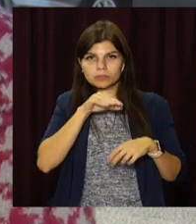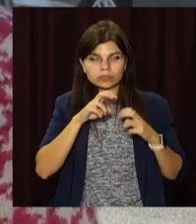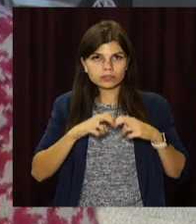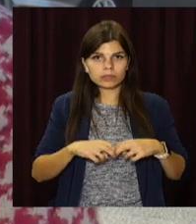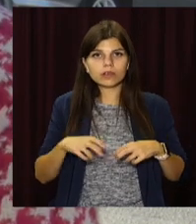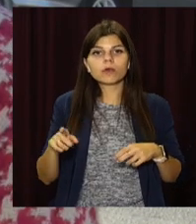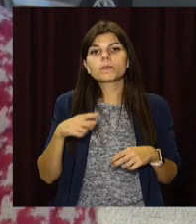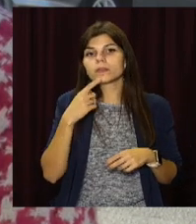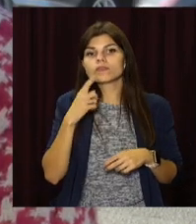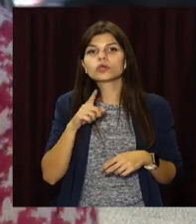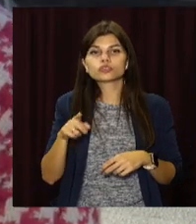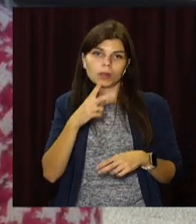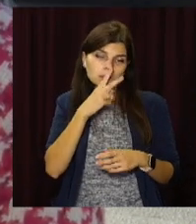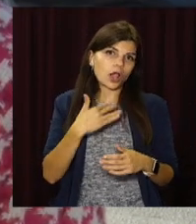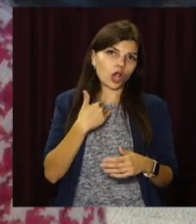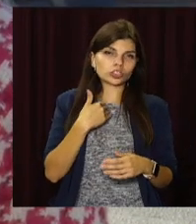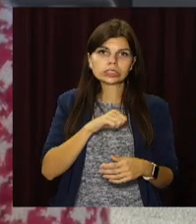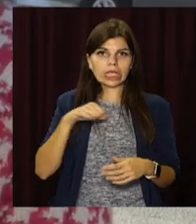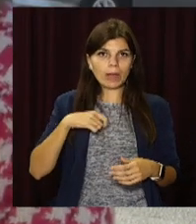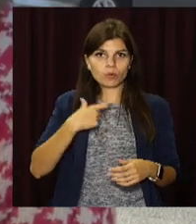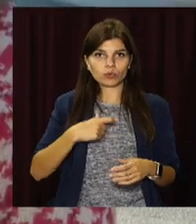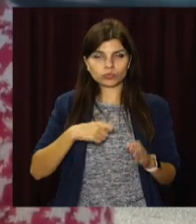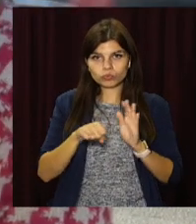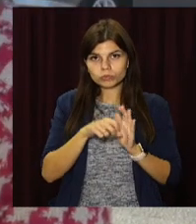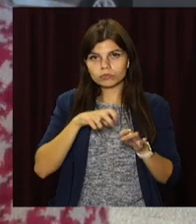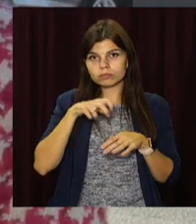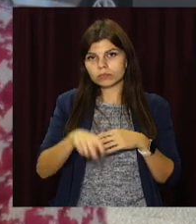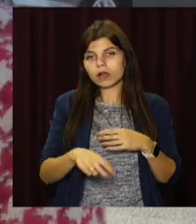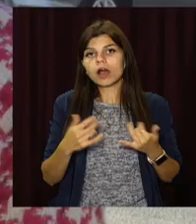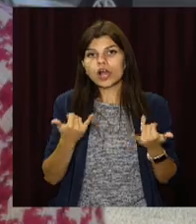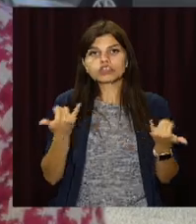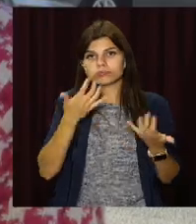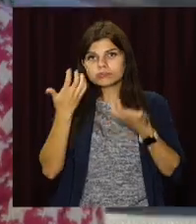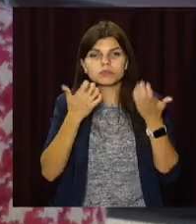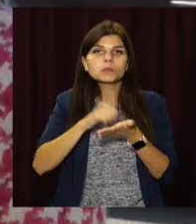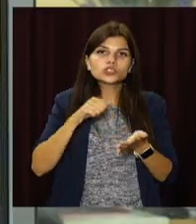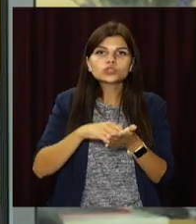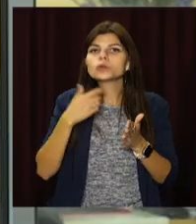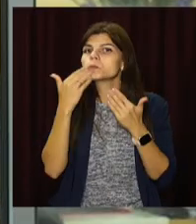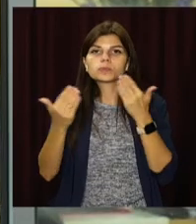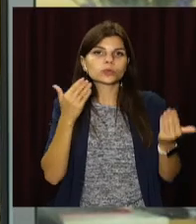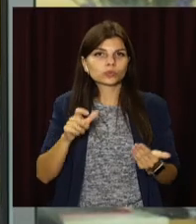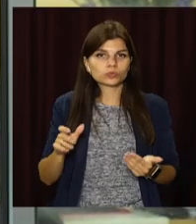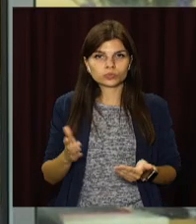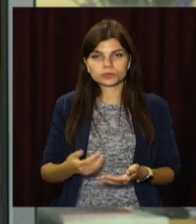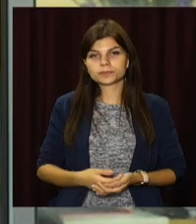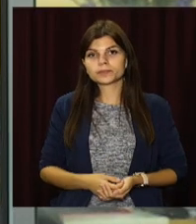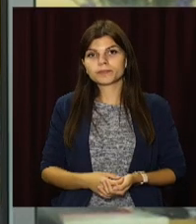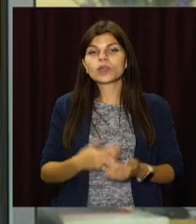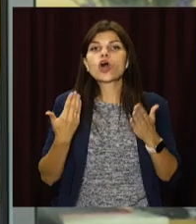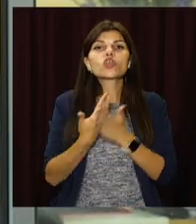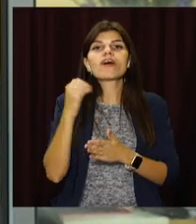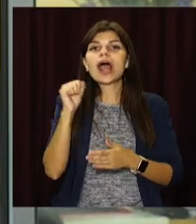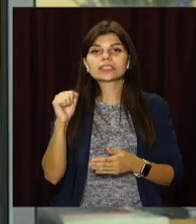Попередня правова кваліфікація – самогубство. Тривають слідчі дії та встановлюються всі обставини. В